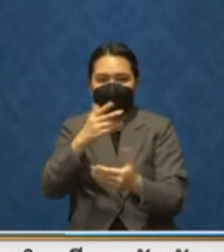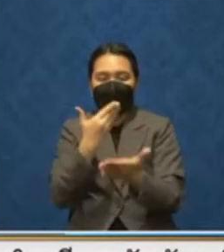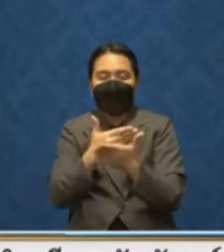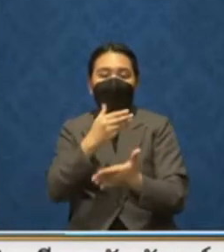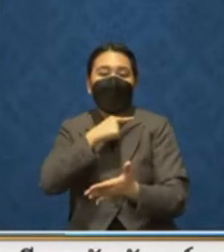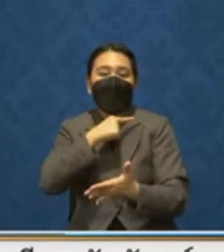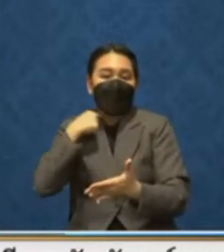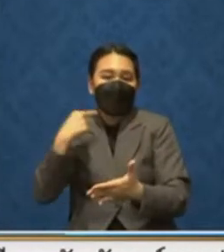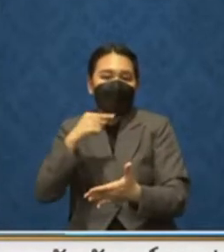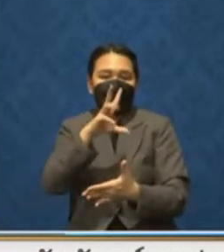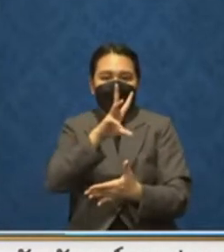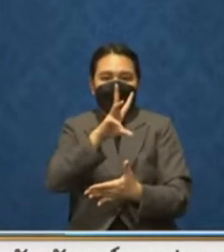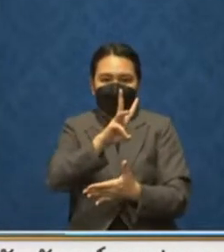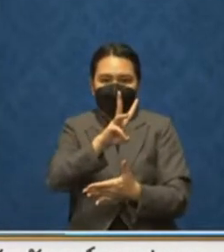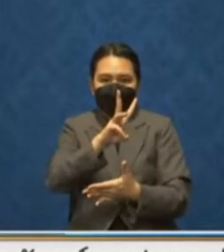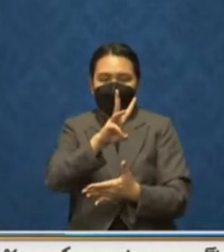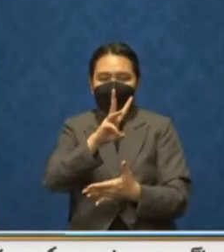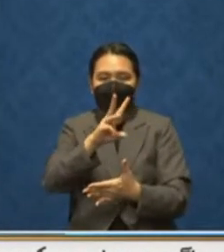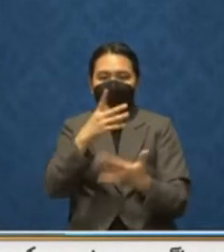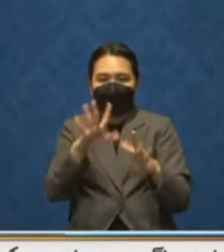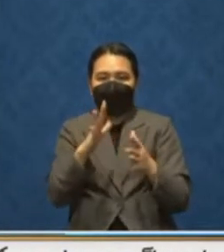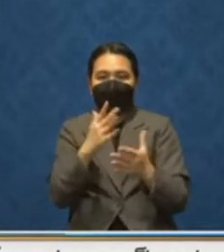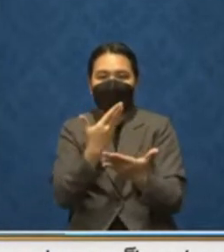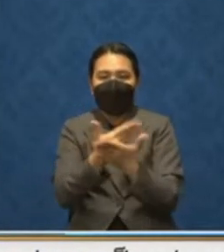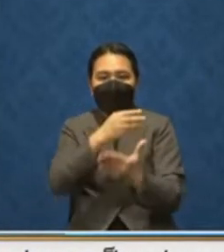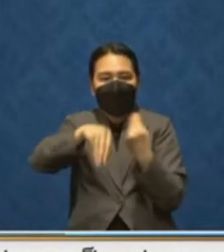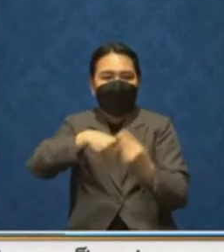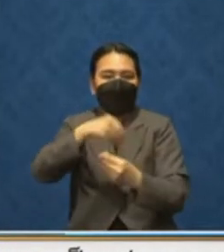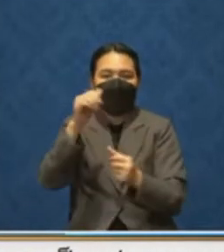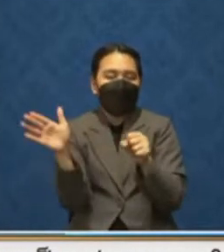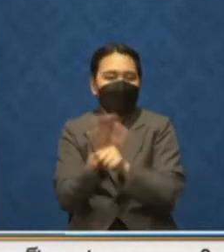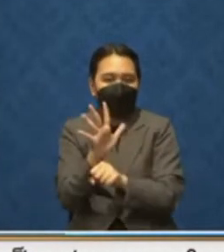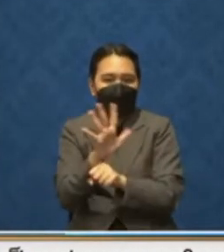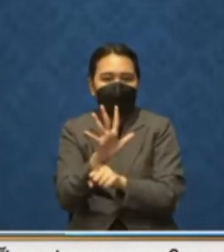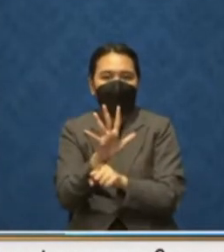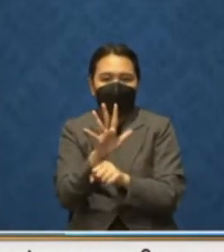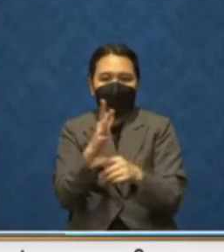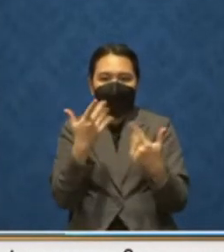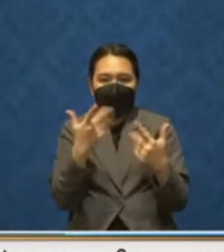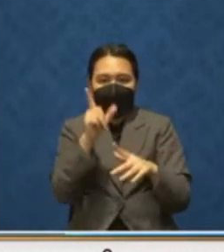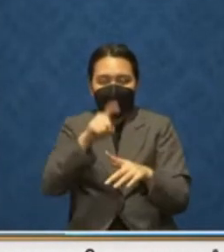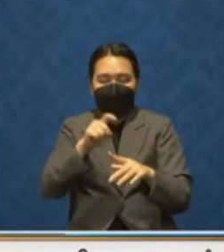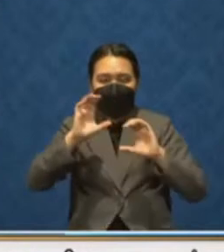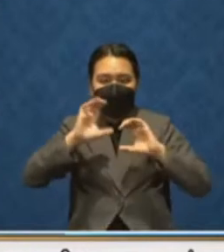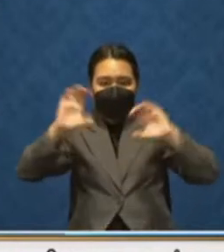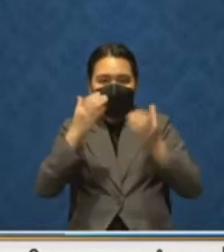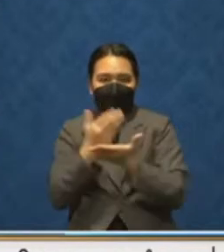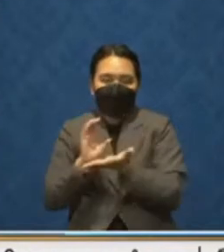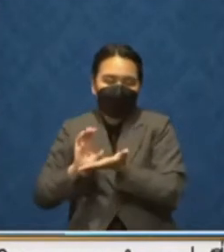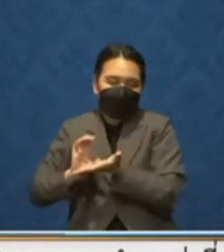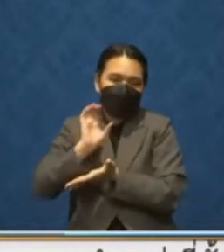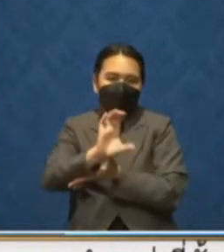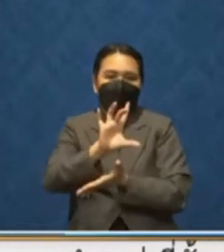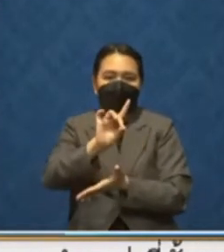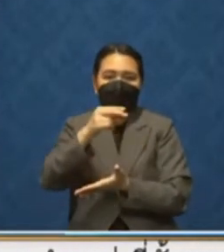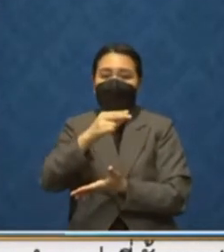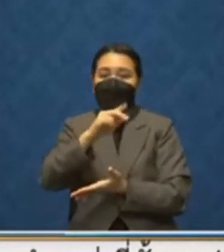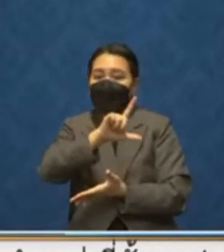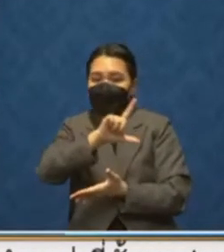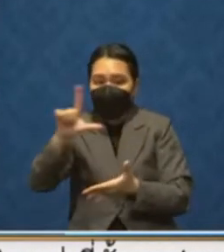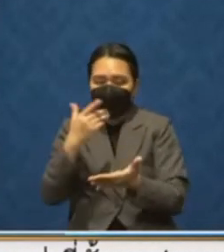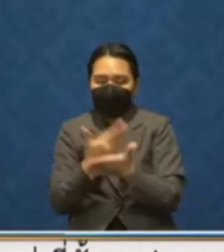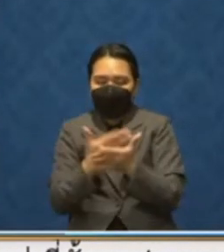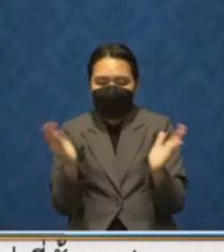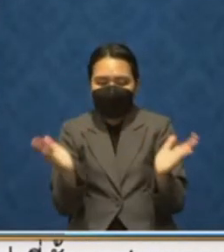ขาดสภาพคล่องกว่า 5หมื่นสี่พันล้านบาทจำเป็นต้องให้รับเพิ่มทุนกว่า80แปดหมื่นล้านบาทนะ